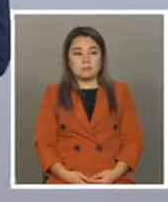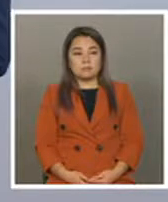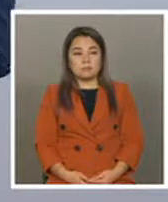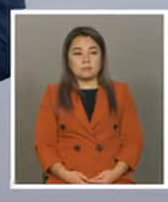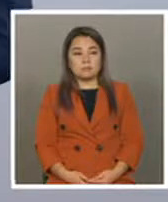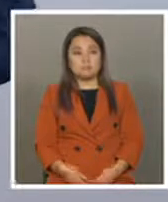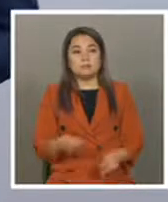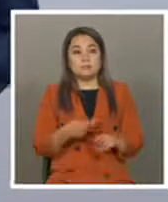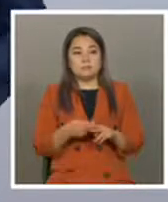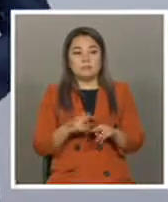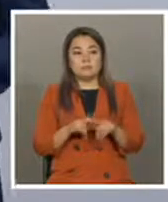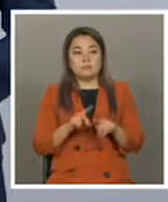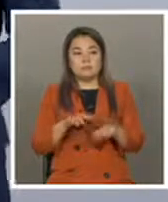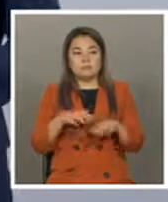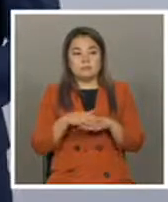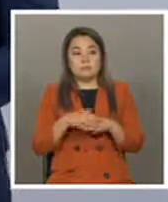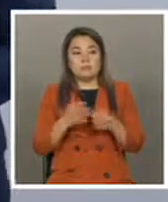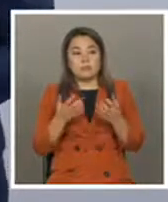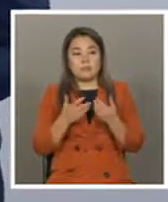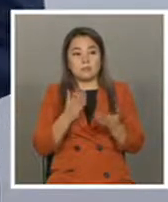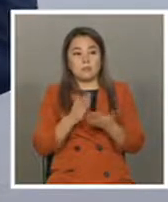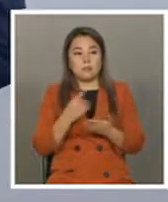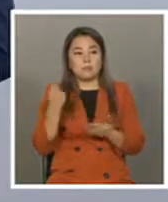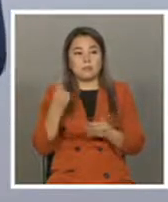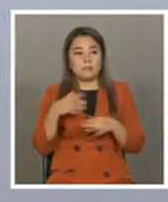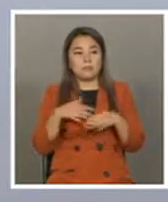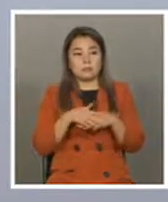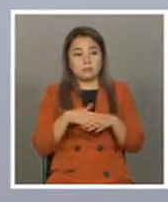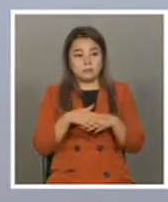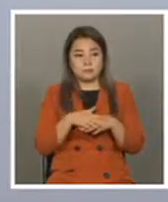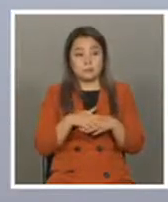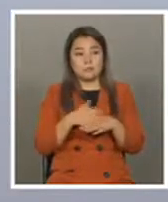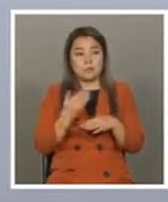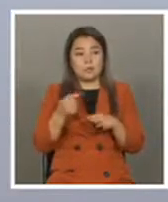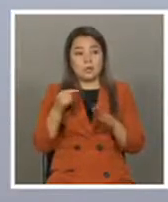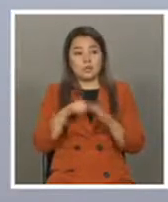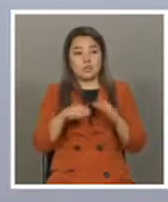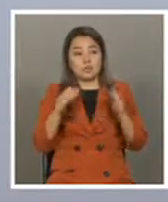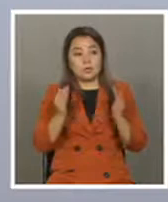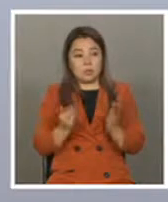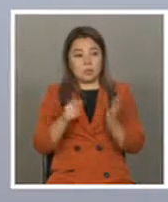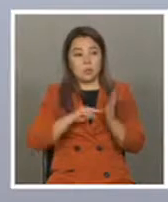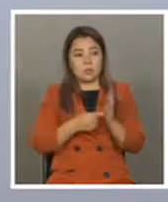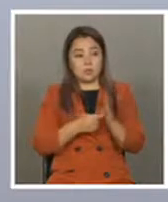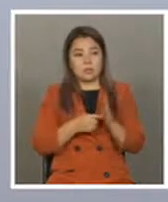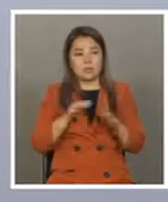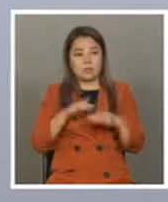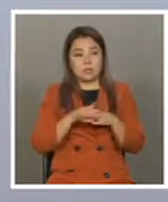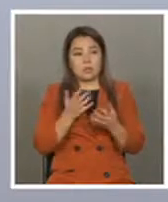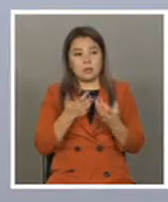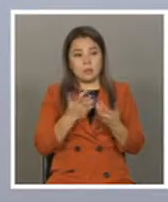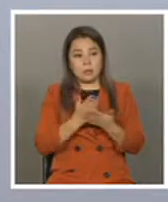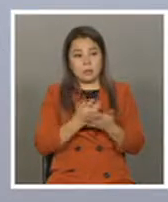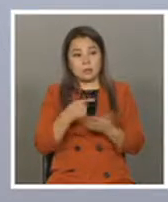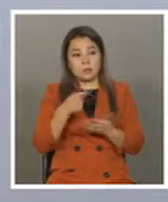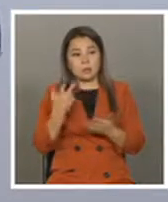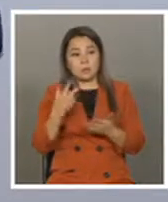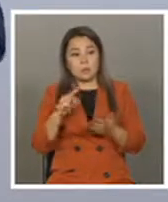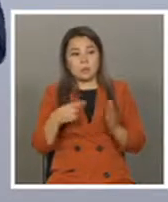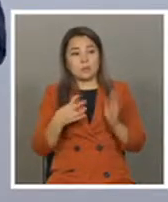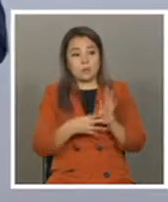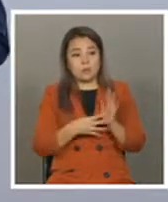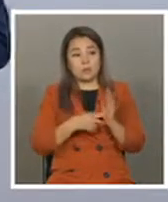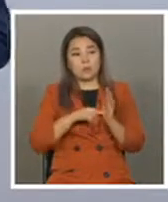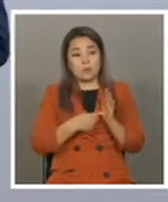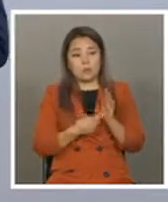Бұл жерде де амалдап орындайық. Бірінші амал, ол жақшаның ішіндегі көбейту амалы. Сонымен минус